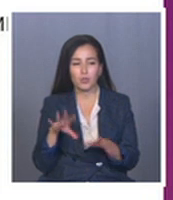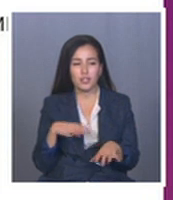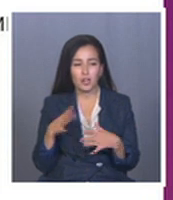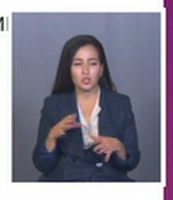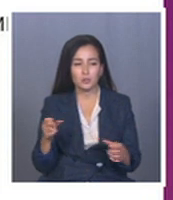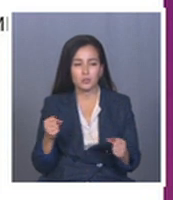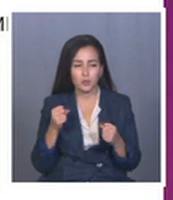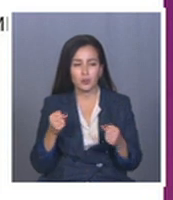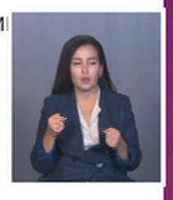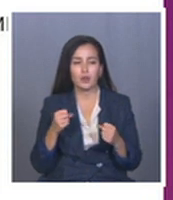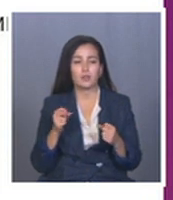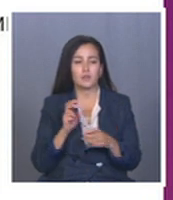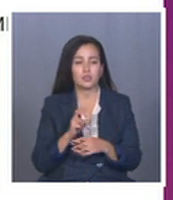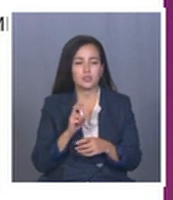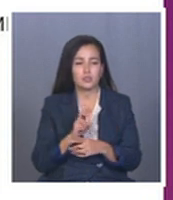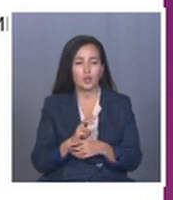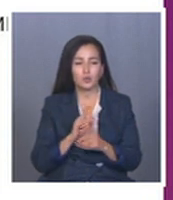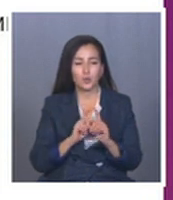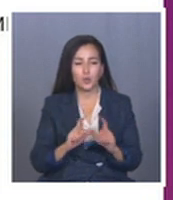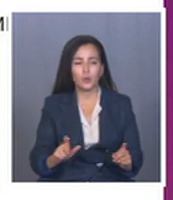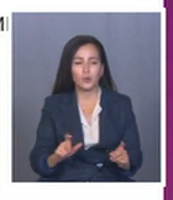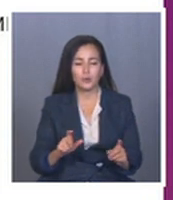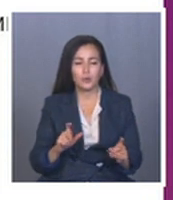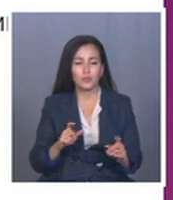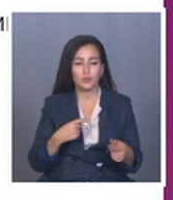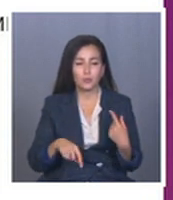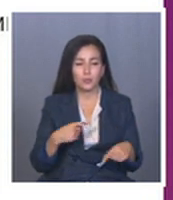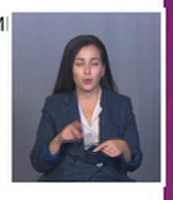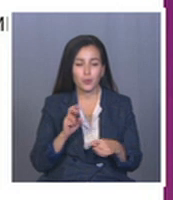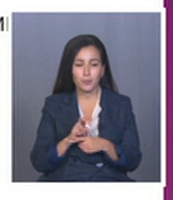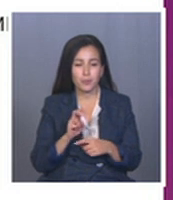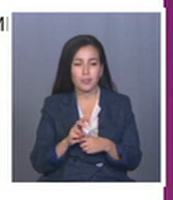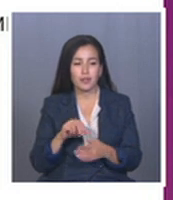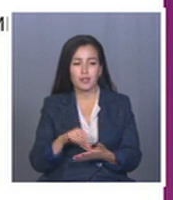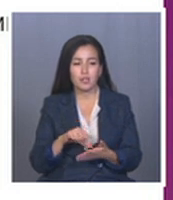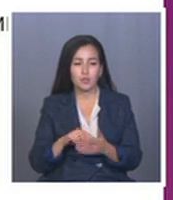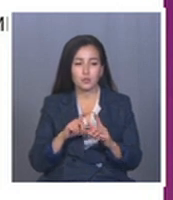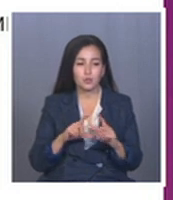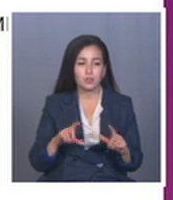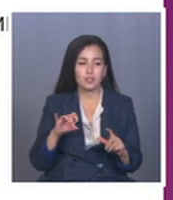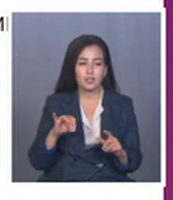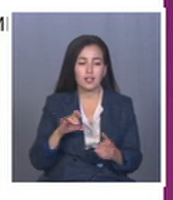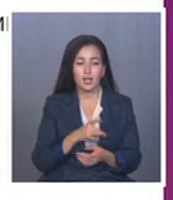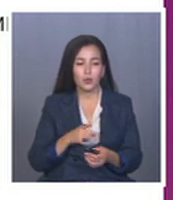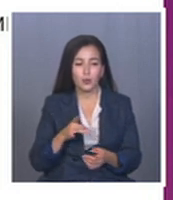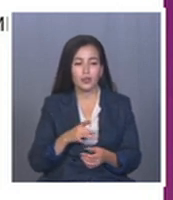спортом, посещаю школьную секцию по футболу, принимаю участие в школьных и районных олимпиадах. 17